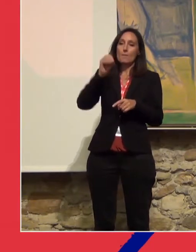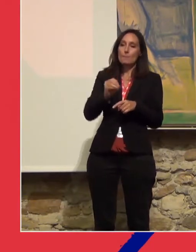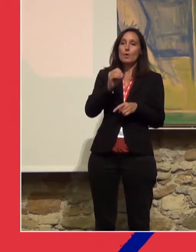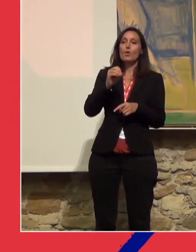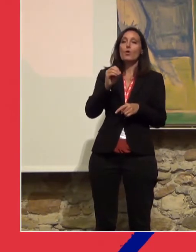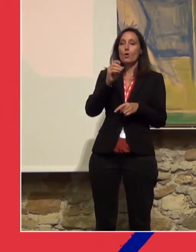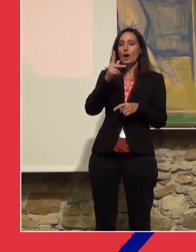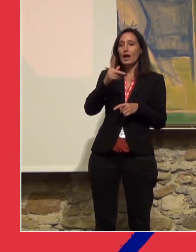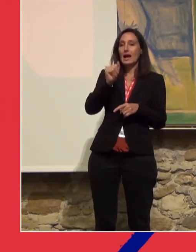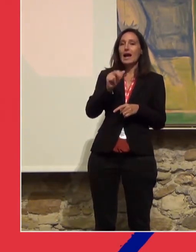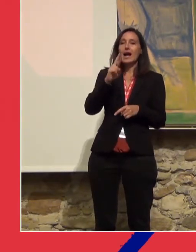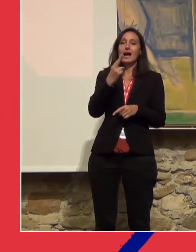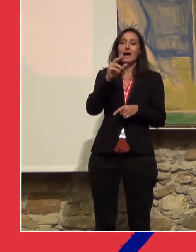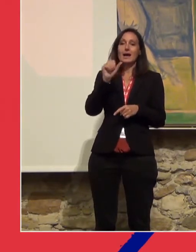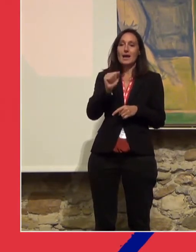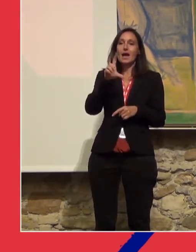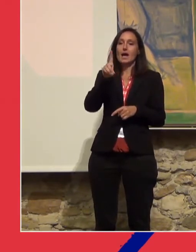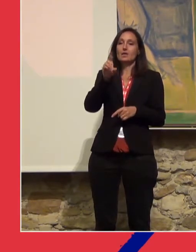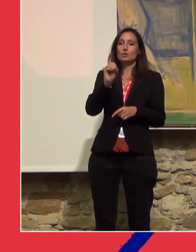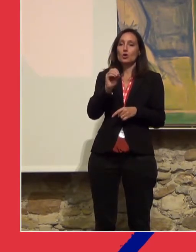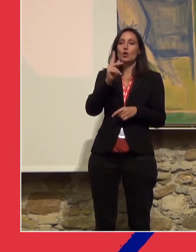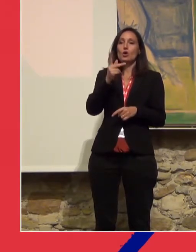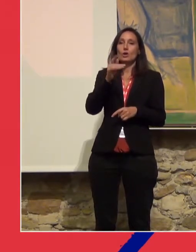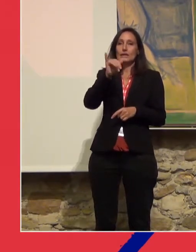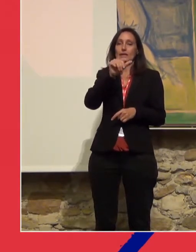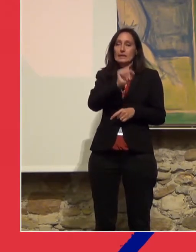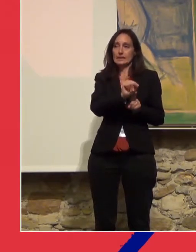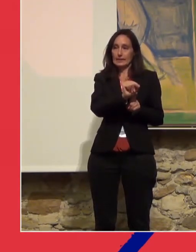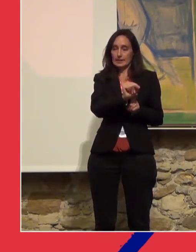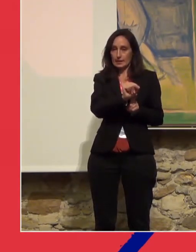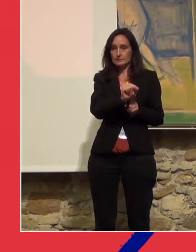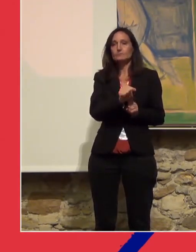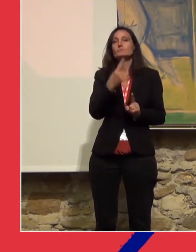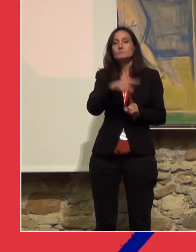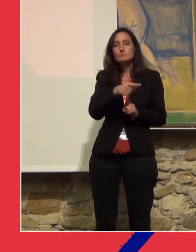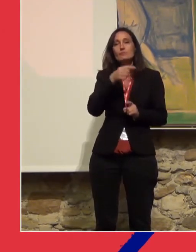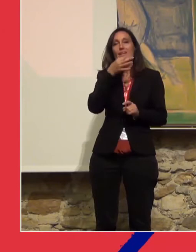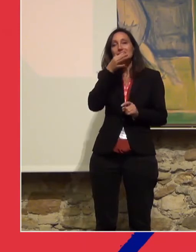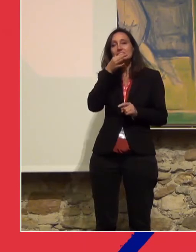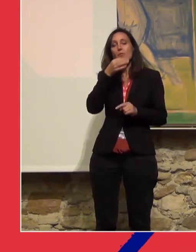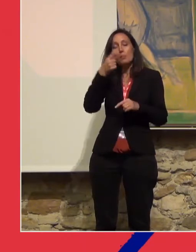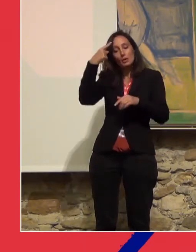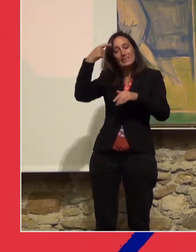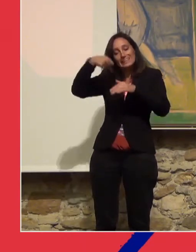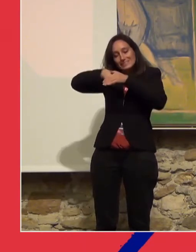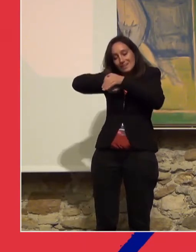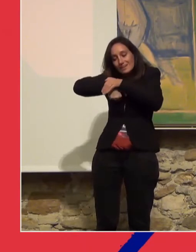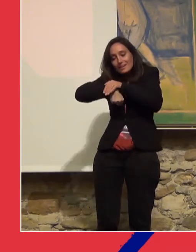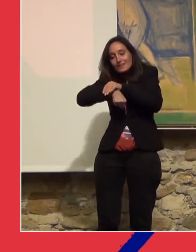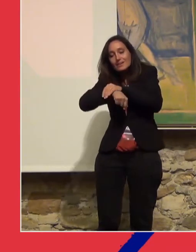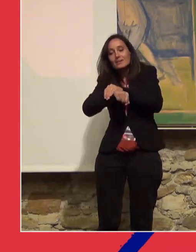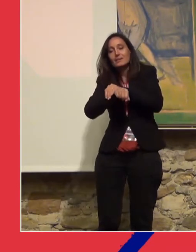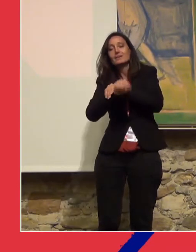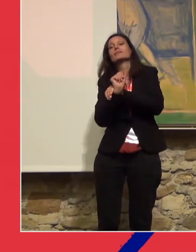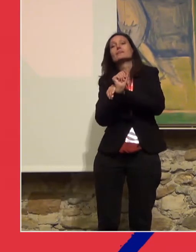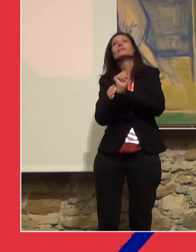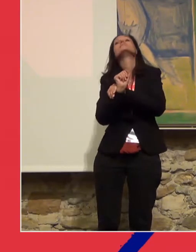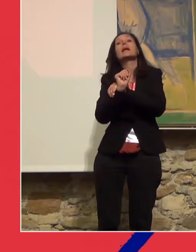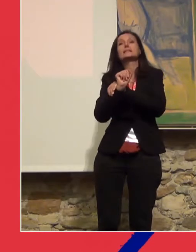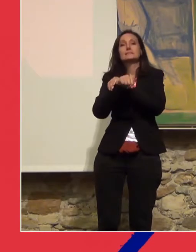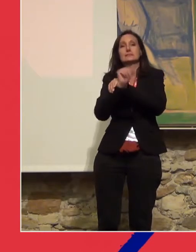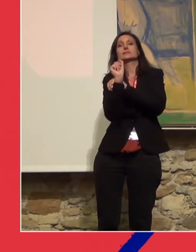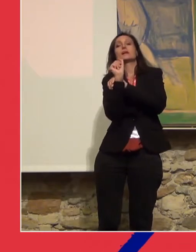luce, tecnicamente in ostetricia si chiama movimento di nutazione del capo. Questo